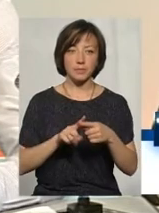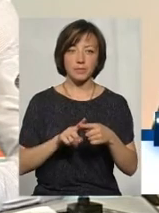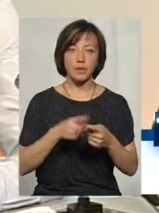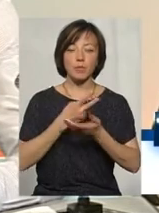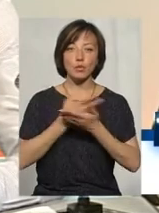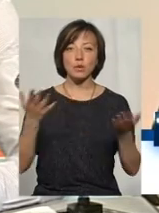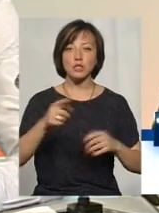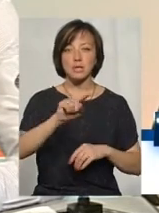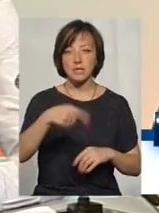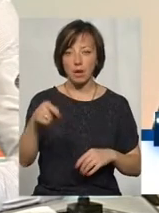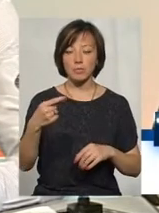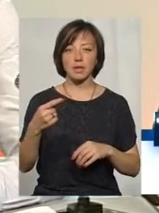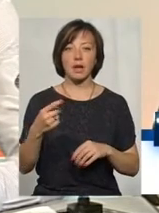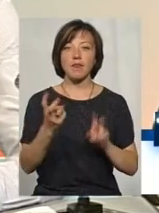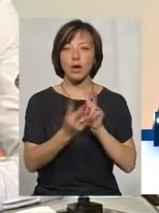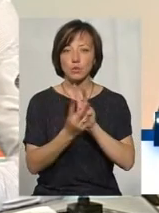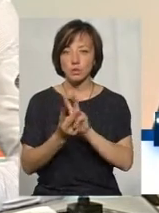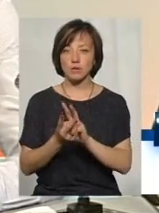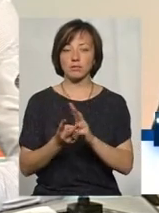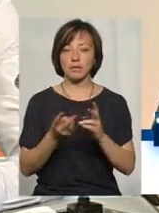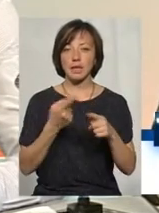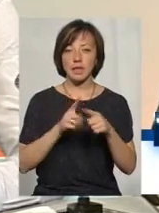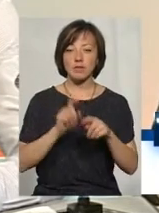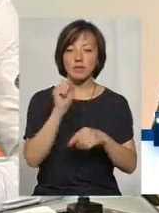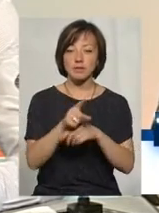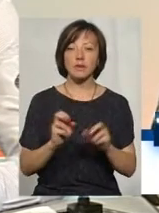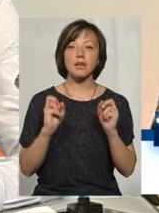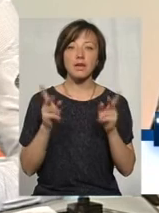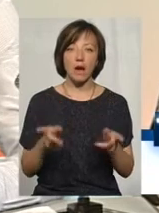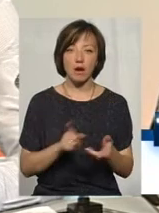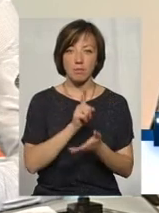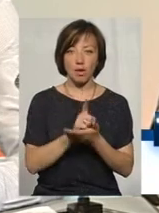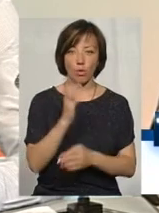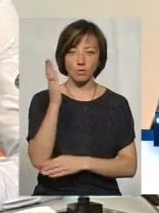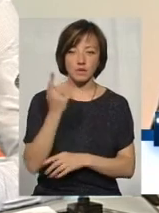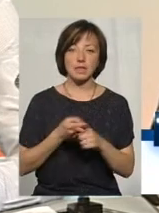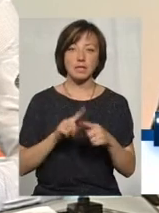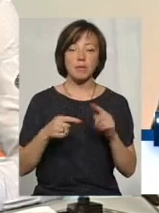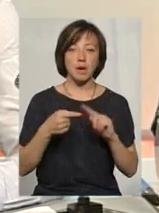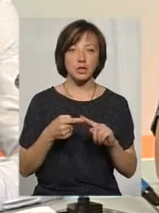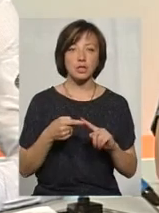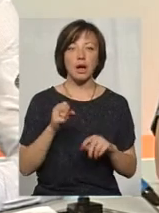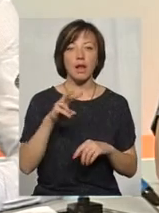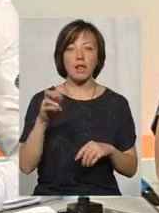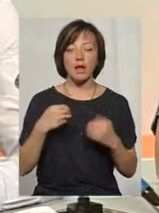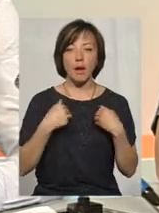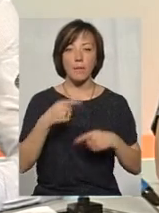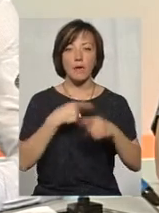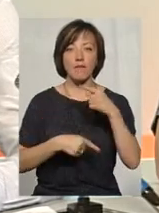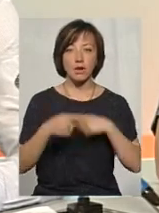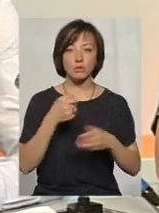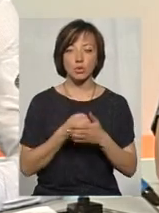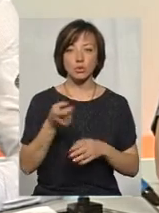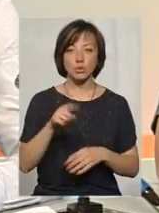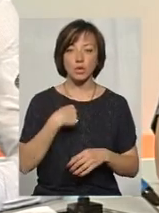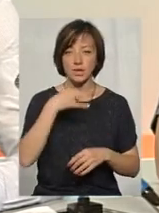публічні запити на зустріч і давати вказівки, як він має голосувати. Це перше. Однак я повернусь до того,